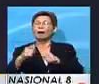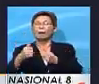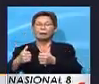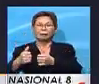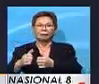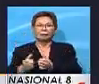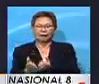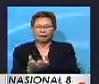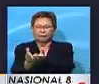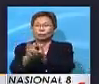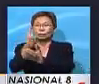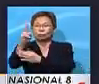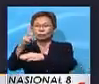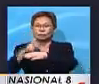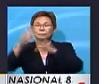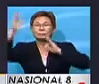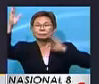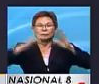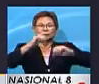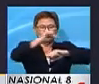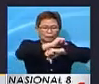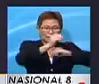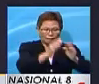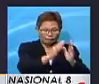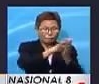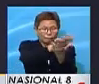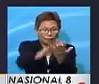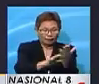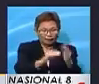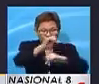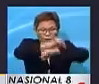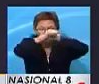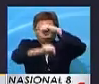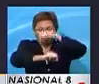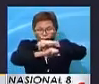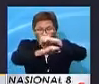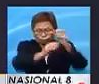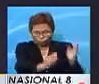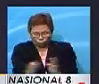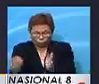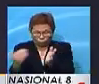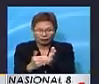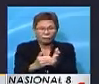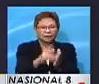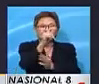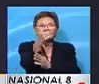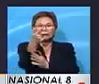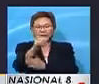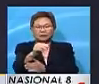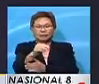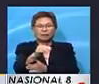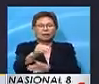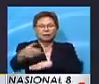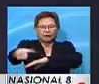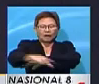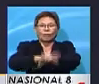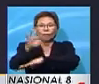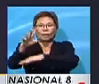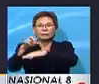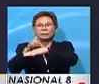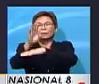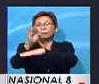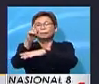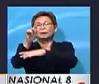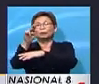negara ini di bawah pelan penstrukturan Itu juga tldm akan mewujudkan markas wilayah laut EMP di Bintulu